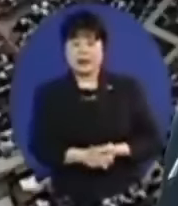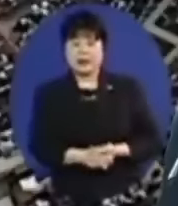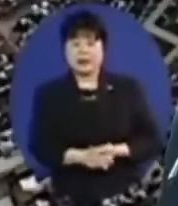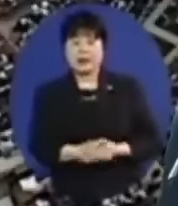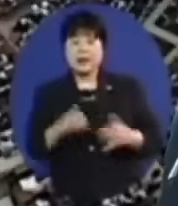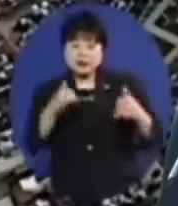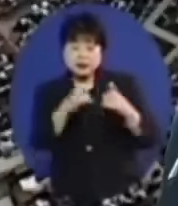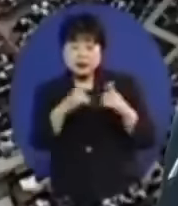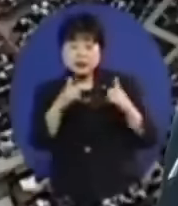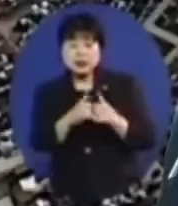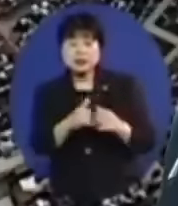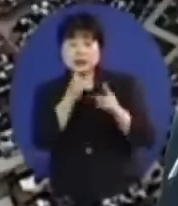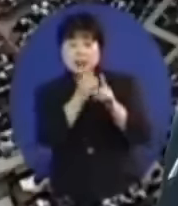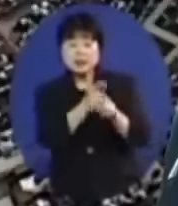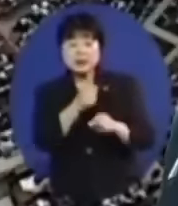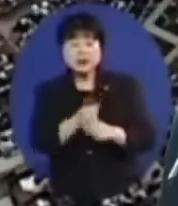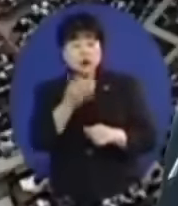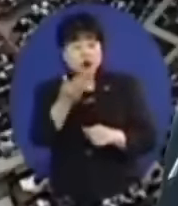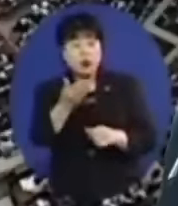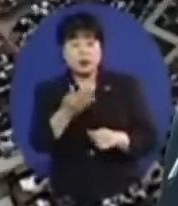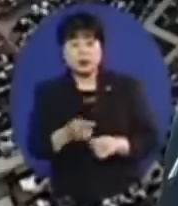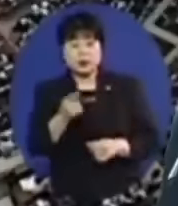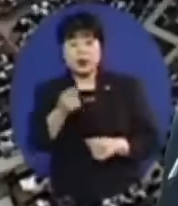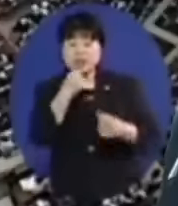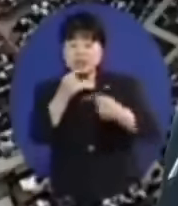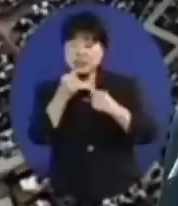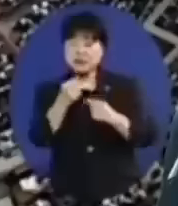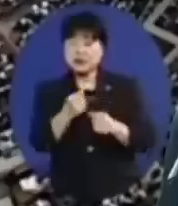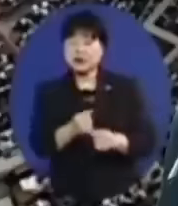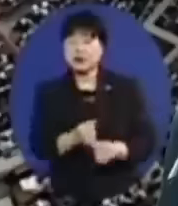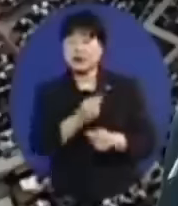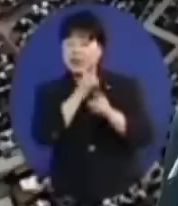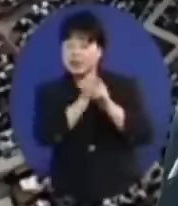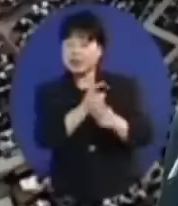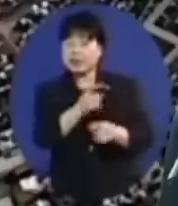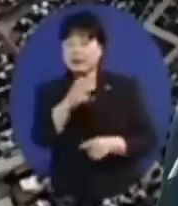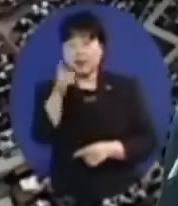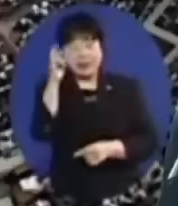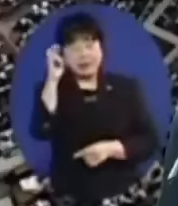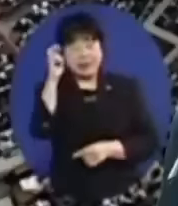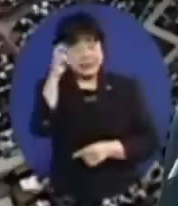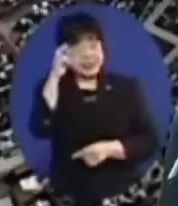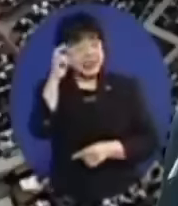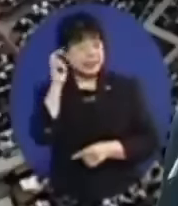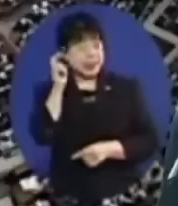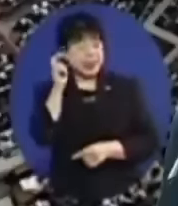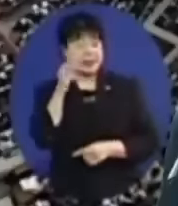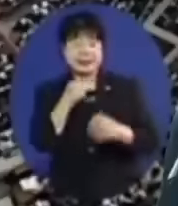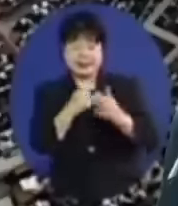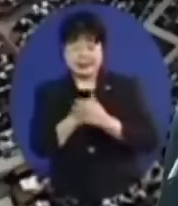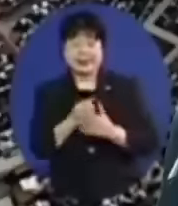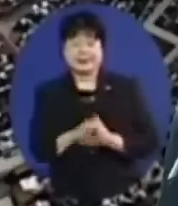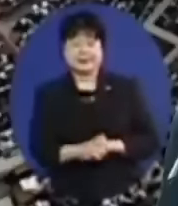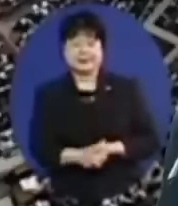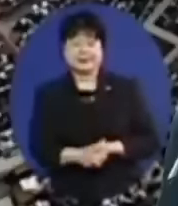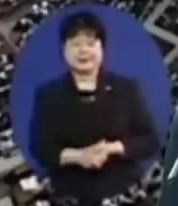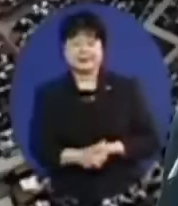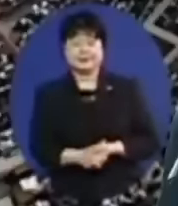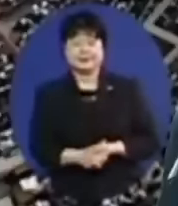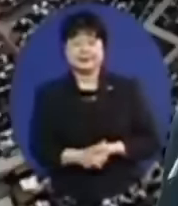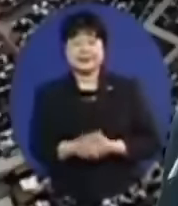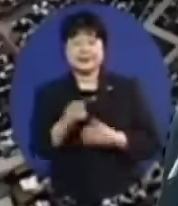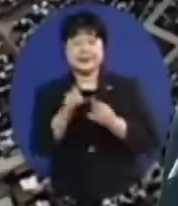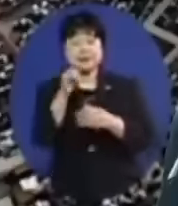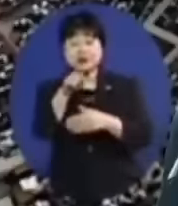전쟁을 해서 내가 이기게 만들어주면 너희들 힘으로 이겼다고 할 것 아니겠는가. 그러니 이